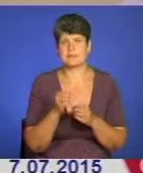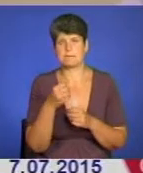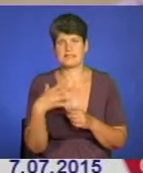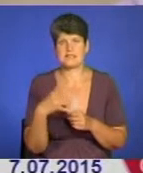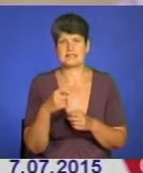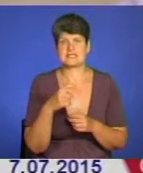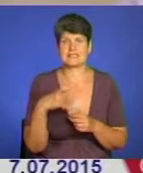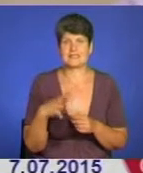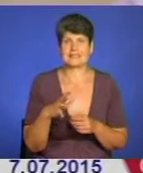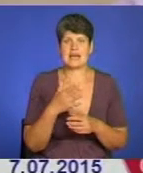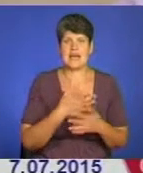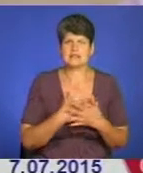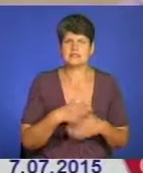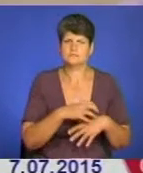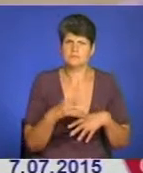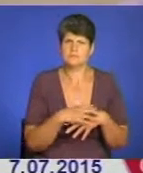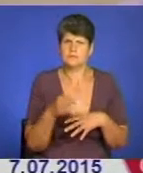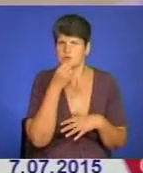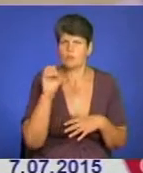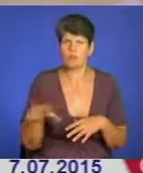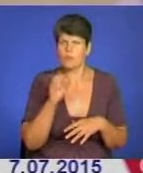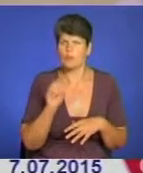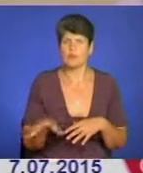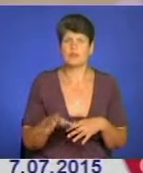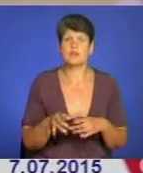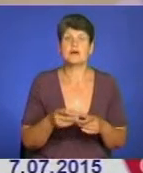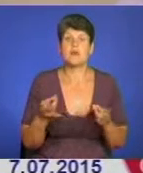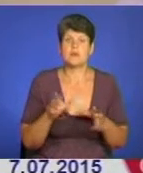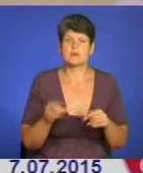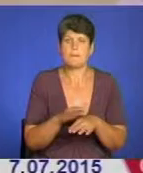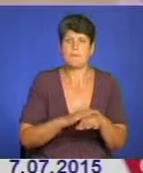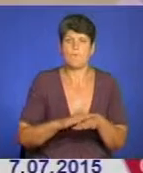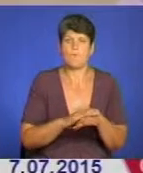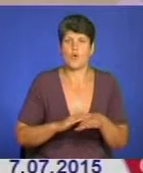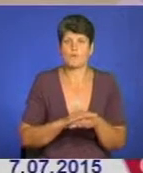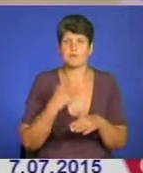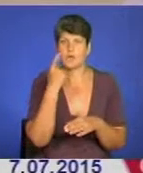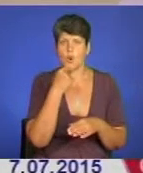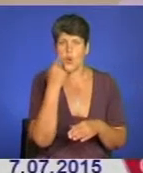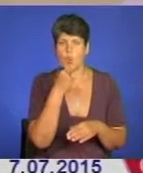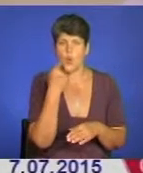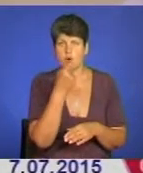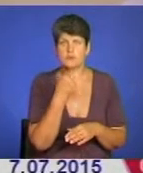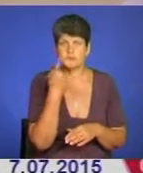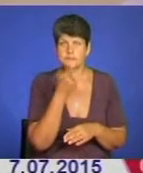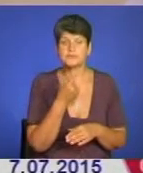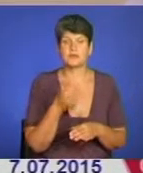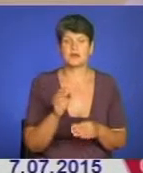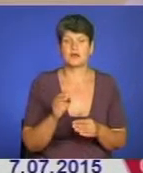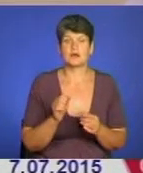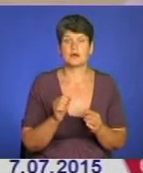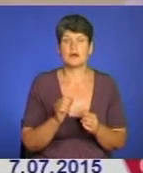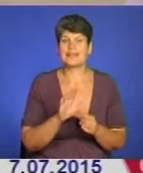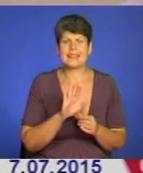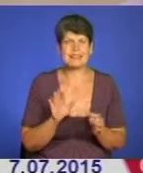хвилин активно відсмоктувати і спльовувати цю слину. Після того бажано добре промити ротову порожнину, чим ви поряд маєте,